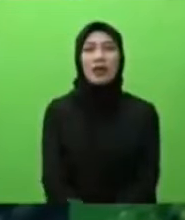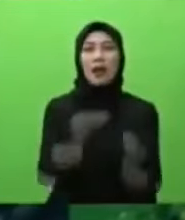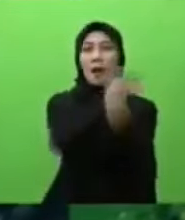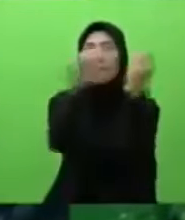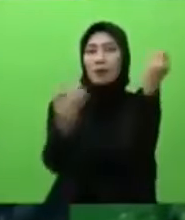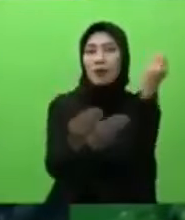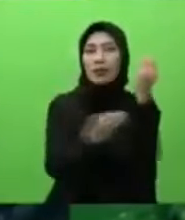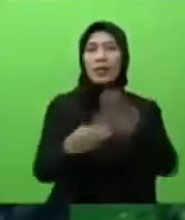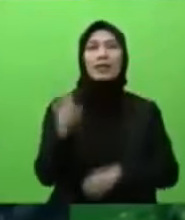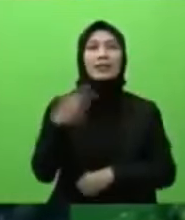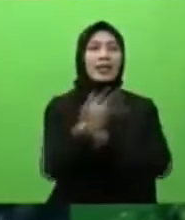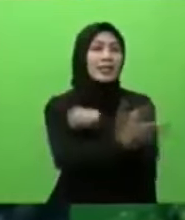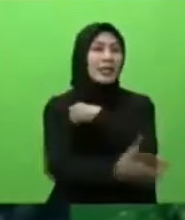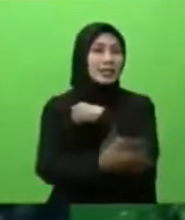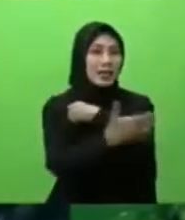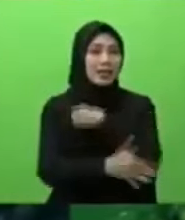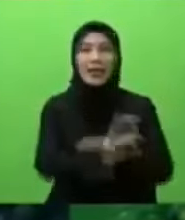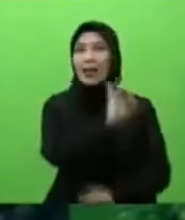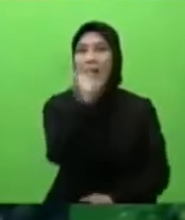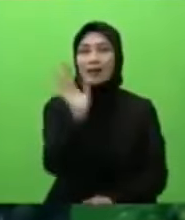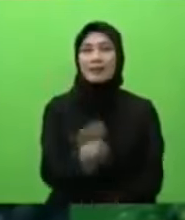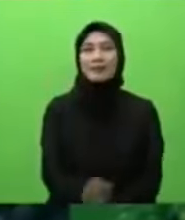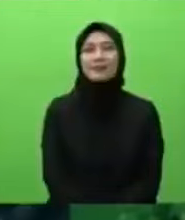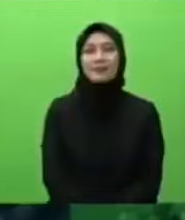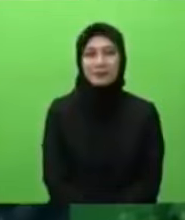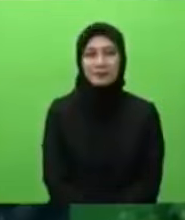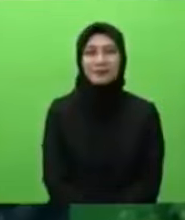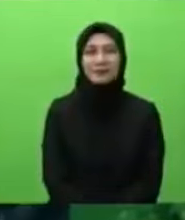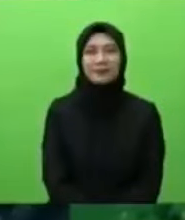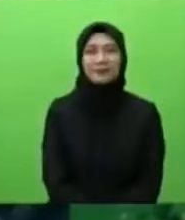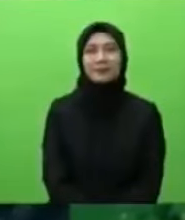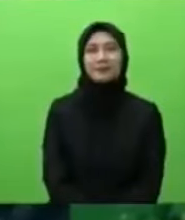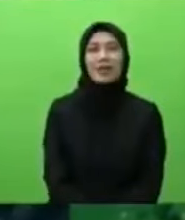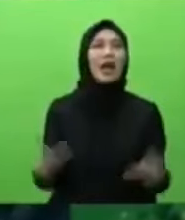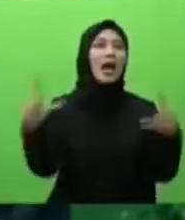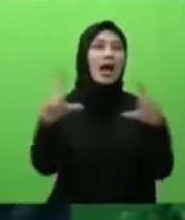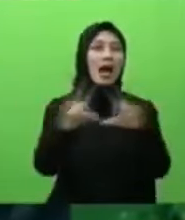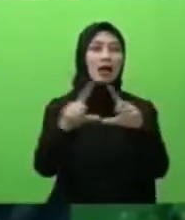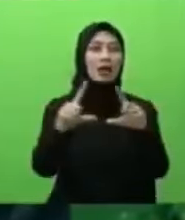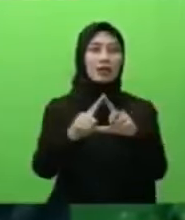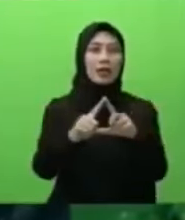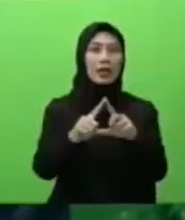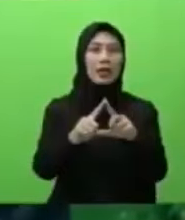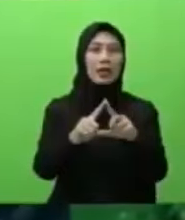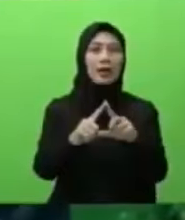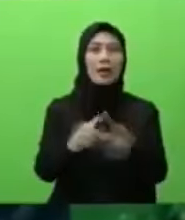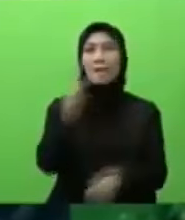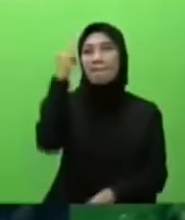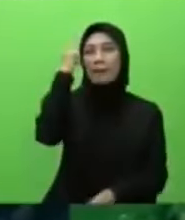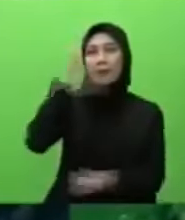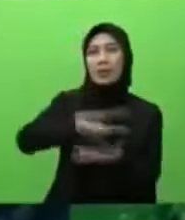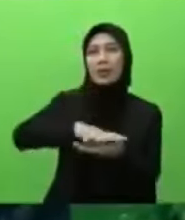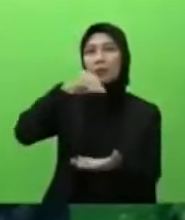negara sahabat anggota pimpinan pusat Muhammadiyah pimpinan